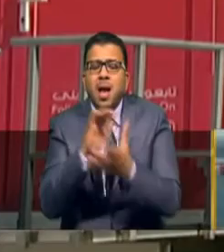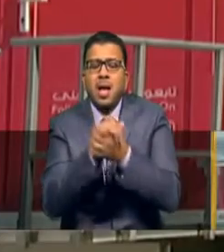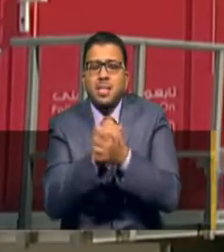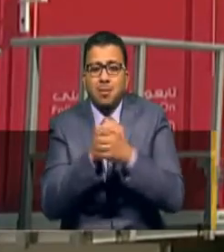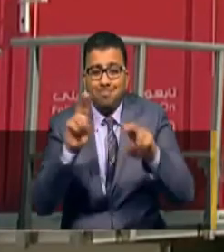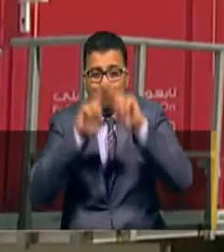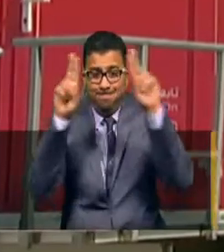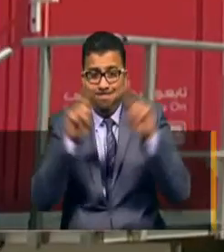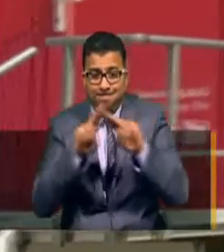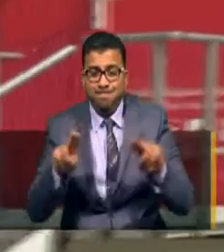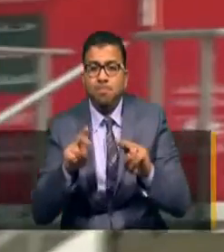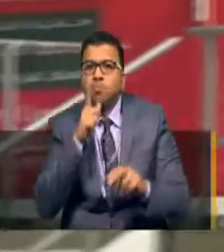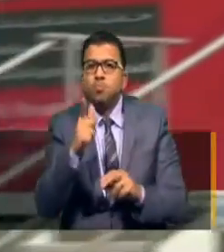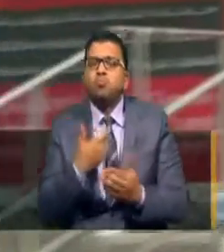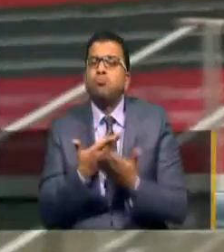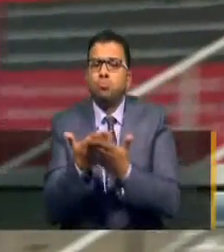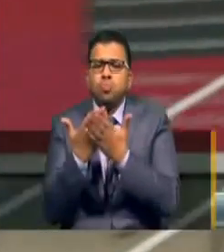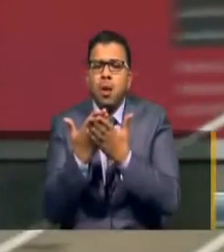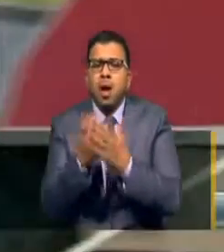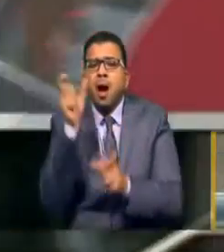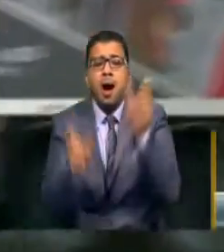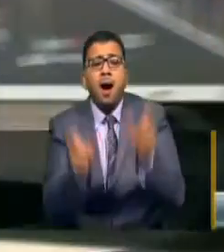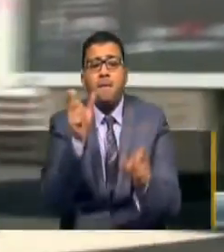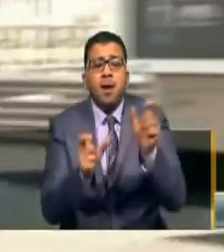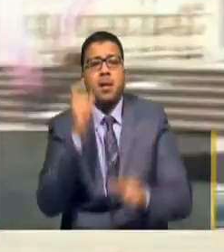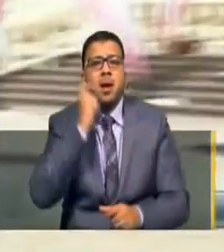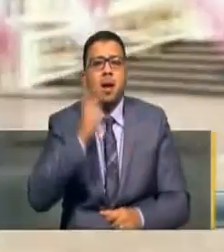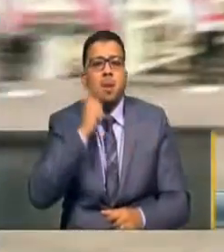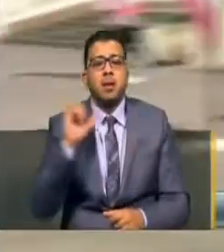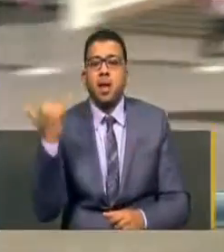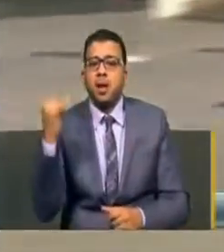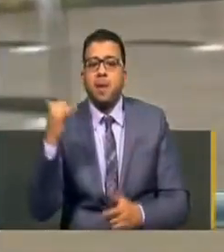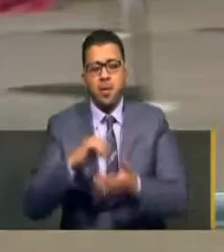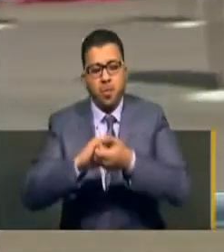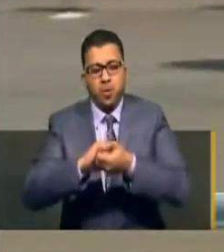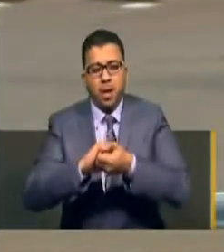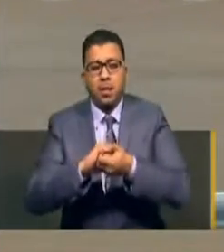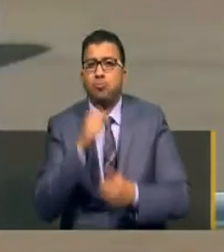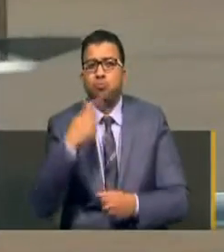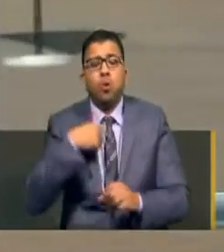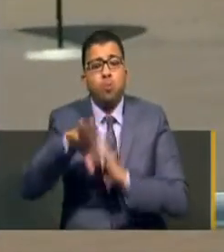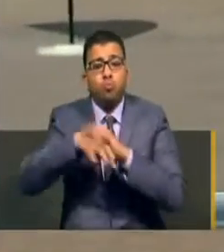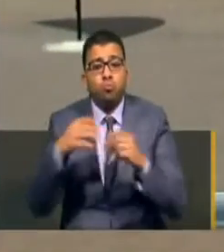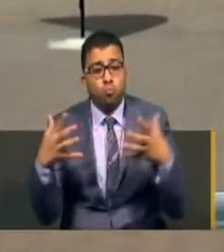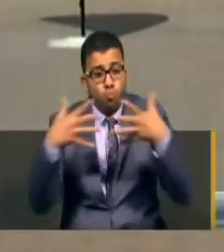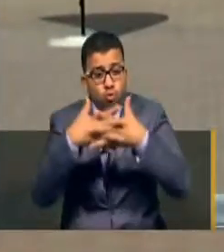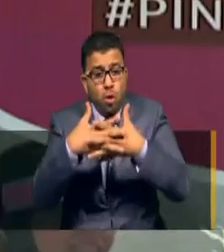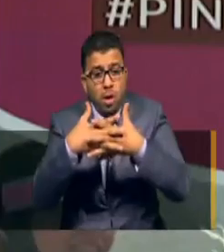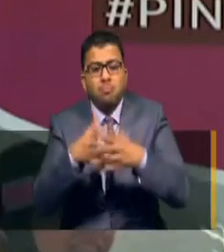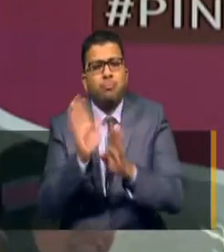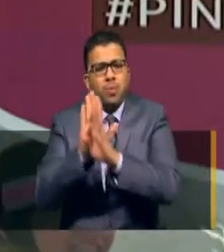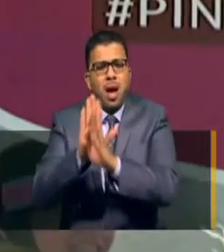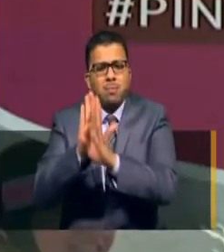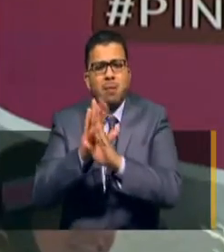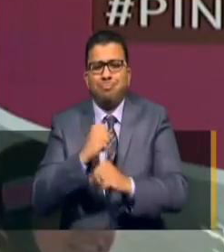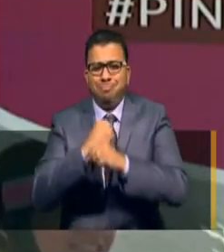مرضى السرطان كافة المؤسسات والأفراد في دولة الإمارات العربية المتحدة إلى المشاركة في دعم مسيرة